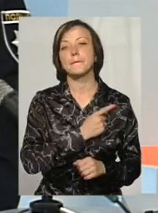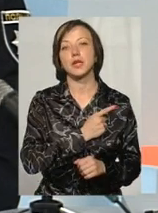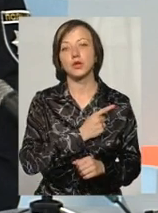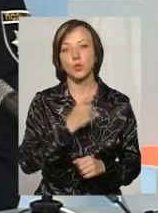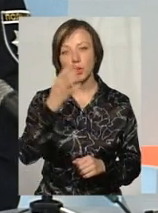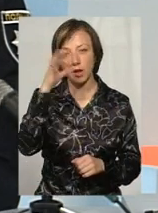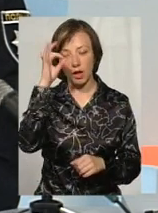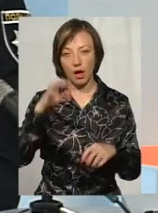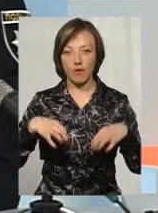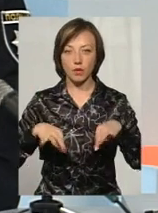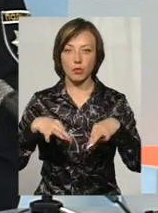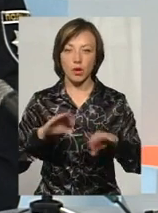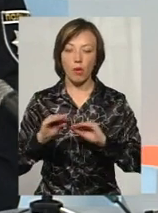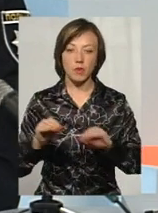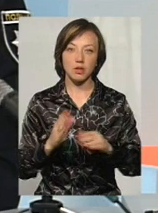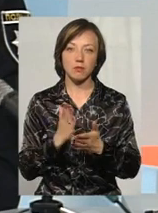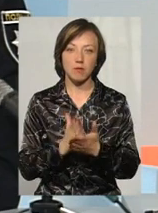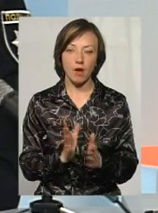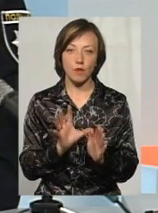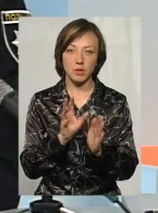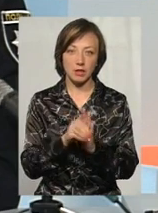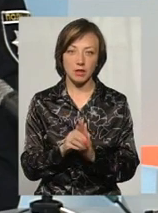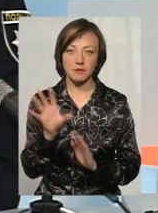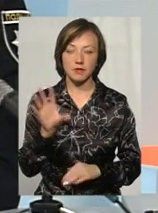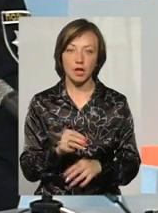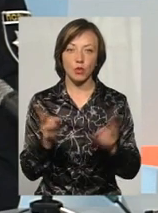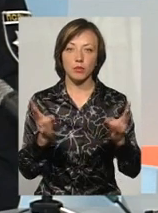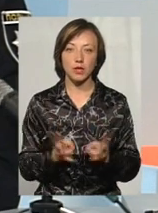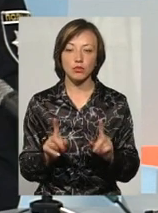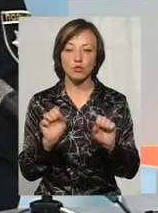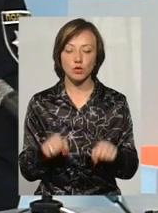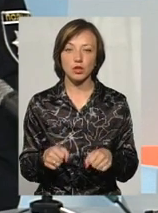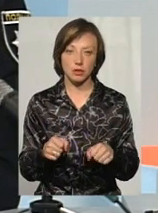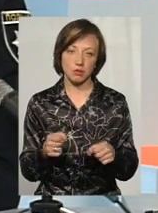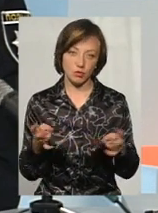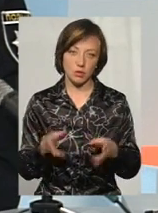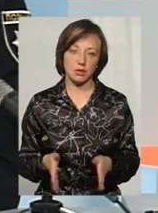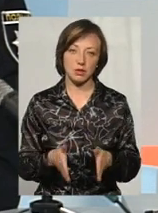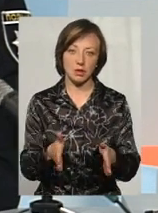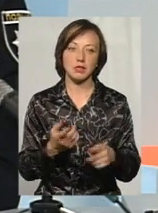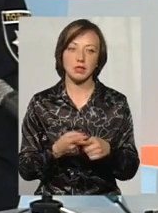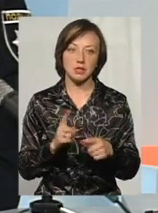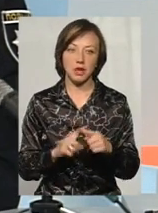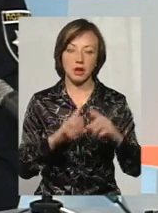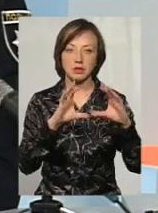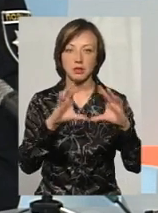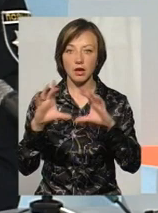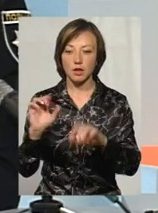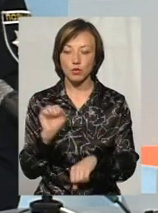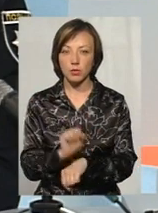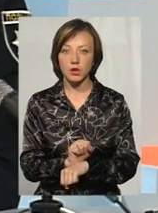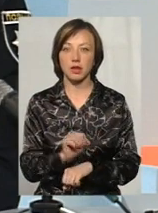автомобіль обладнаний і має в комплектації все необхідне, що може знадобитися на трасі. Це і знаки аварійної